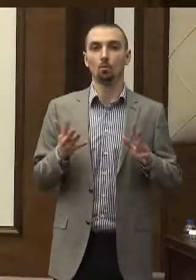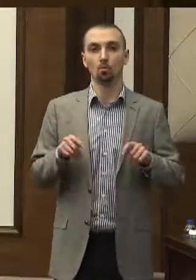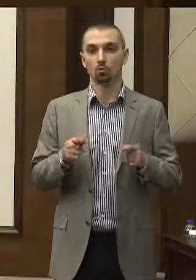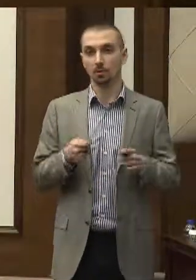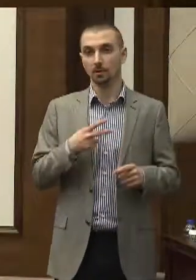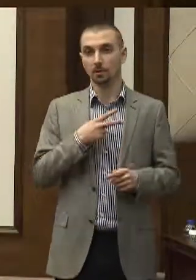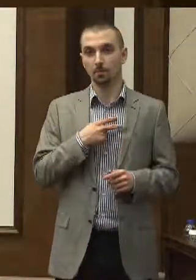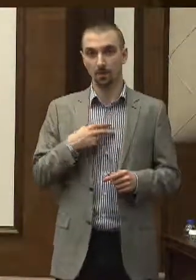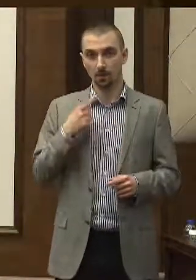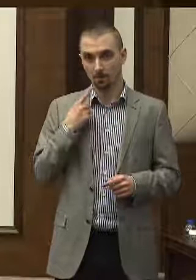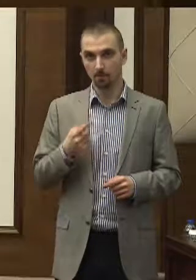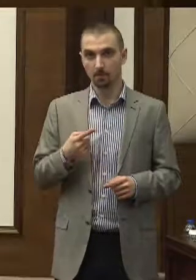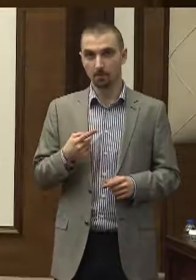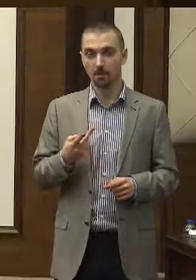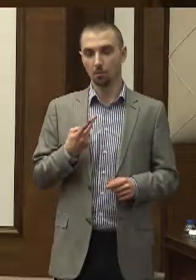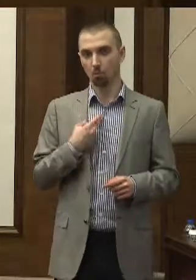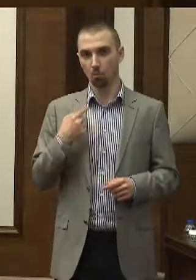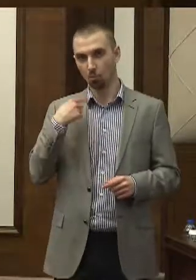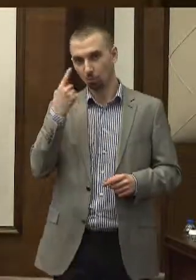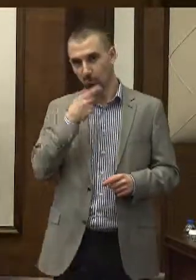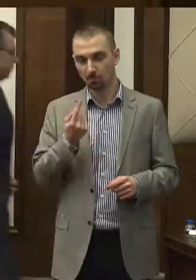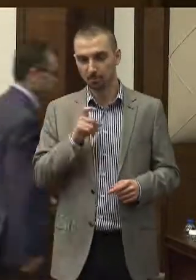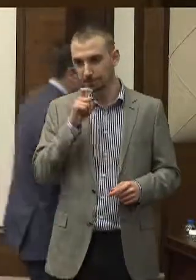Büyükçekmece, yani o da benim yüzümden.